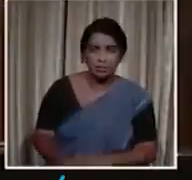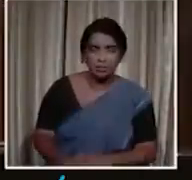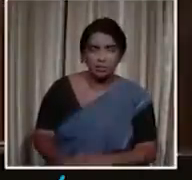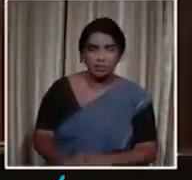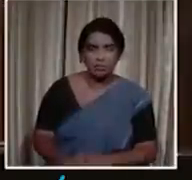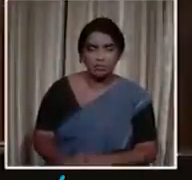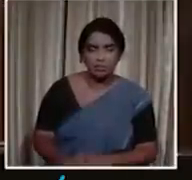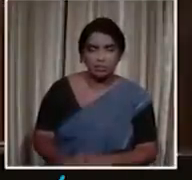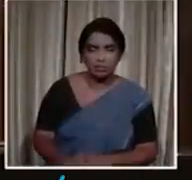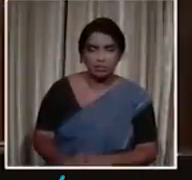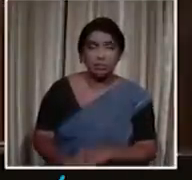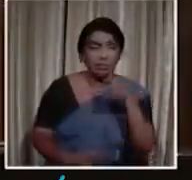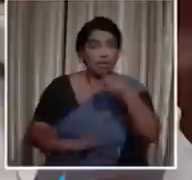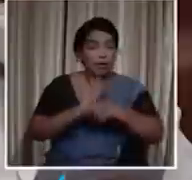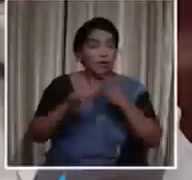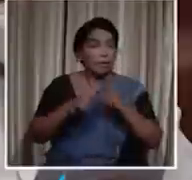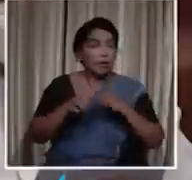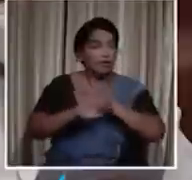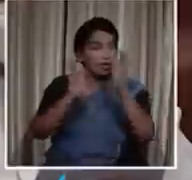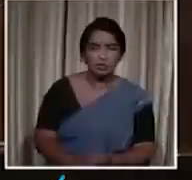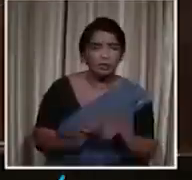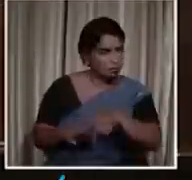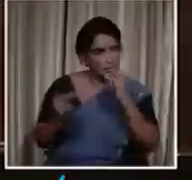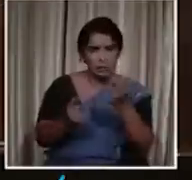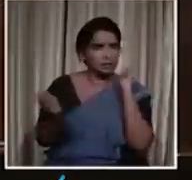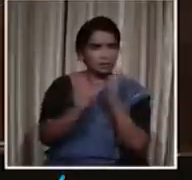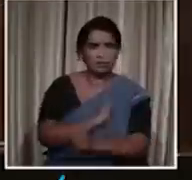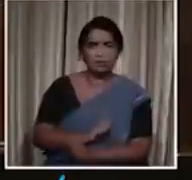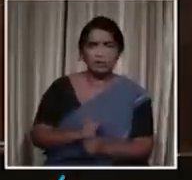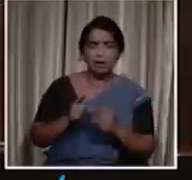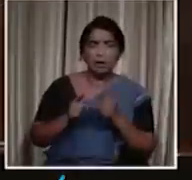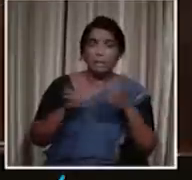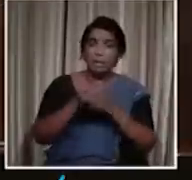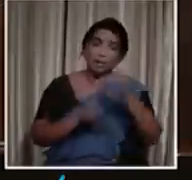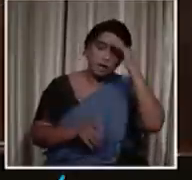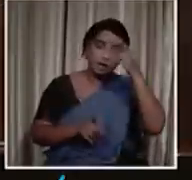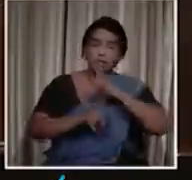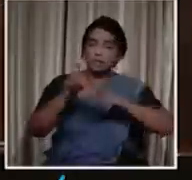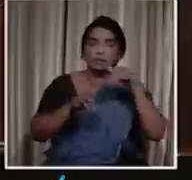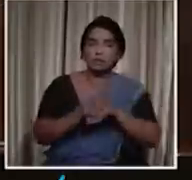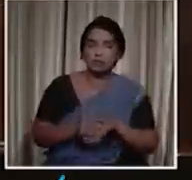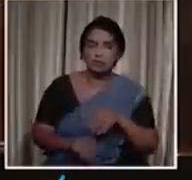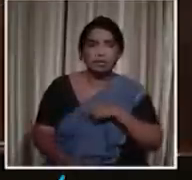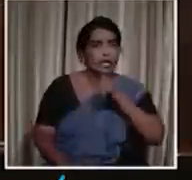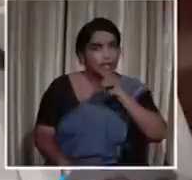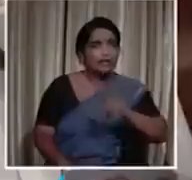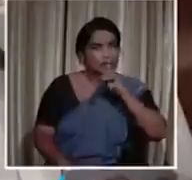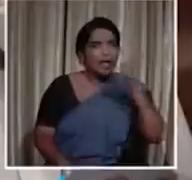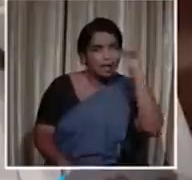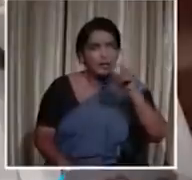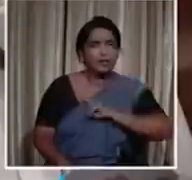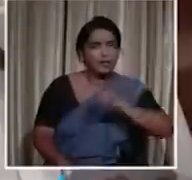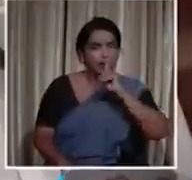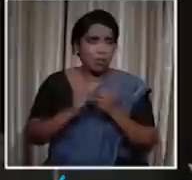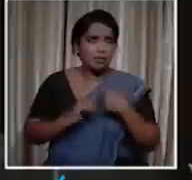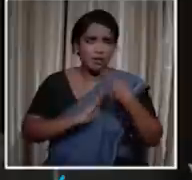ඒකට. ඔබතුමා තමයි මේ රටේ ප්‍රශ්න ඔක්කොම ඇති කරලා මෙතන ඔබතුමා නිගච්ඡනාය කර සීමිත කතා කරලා ආයි තීරණ වෙනස් කරා. මම කතා කරුවා කියන්නේ හැබැයි අපුරේද කතා කරන්නේ මේක අවුරුද්ද